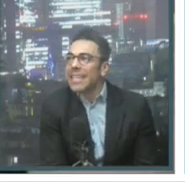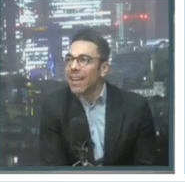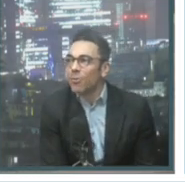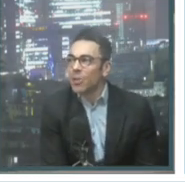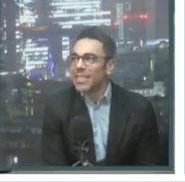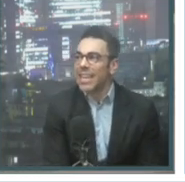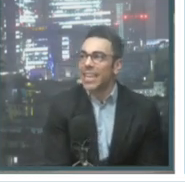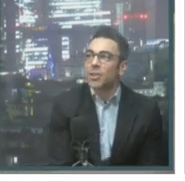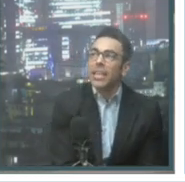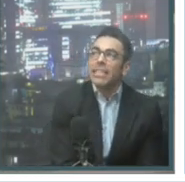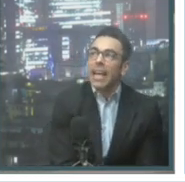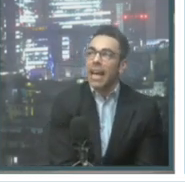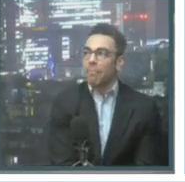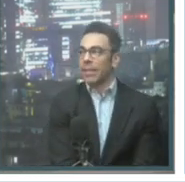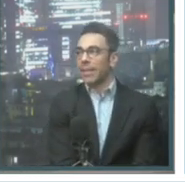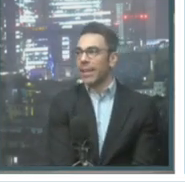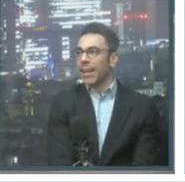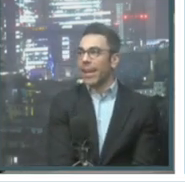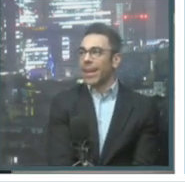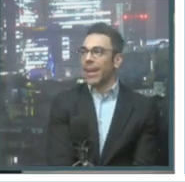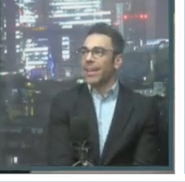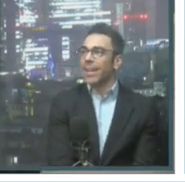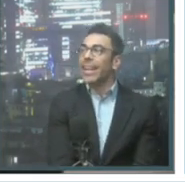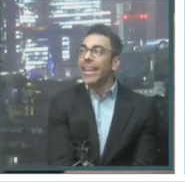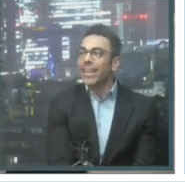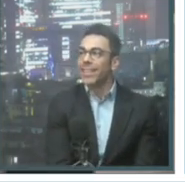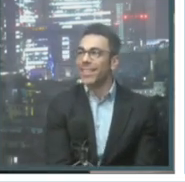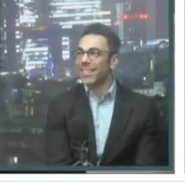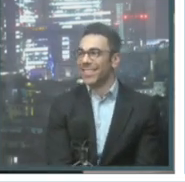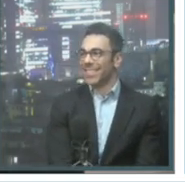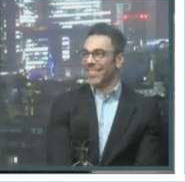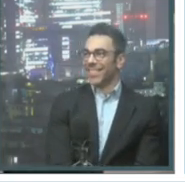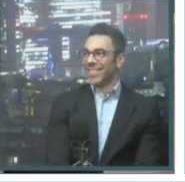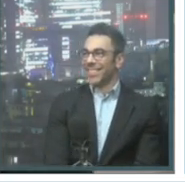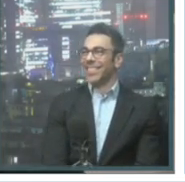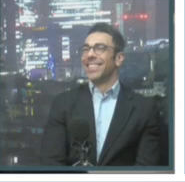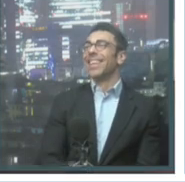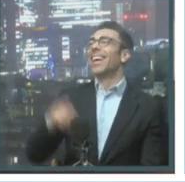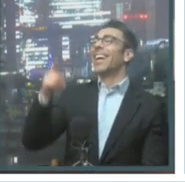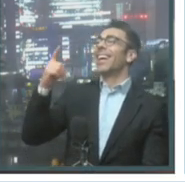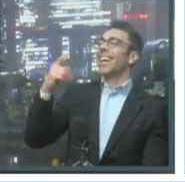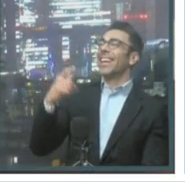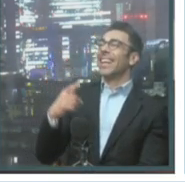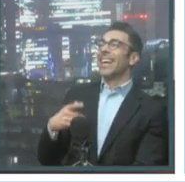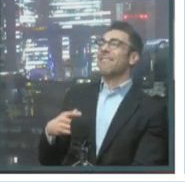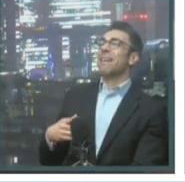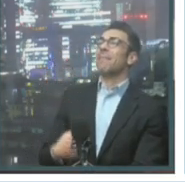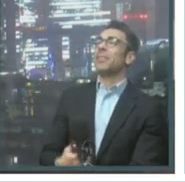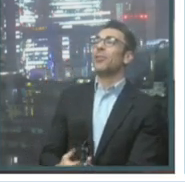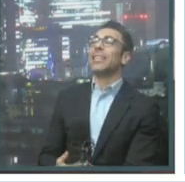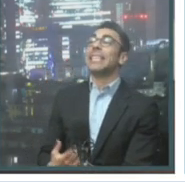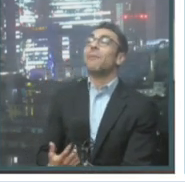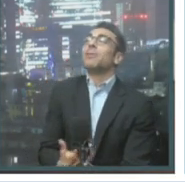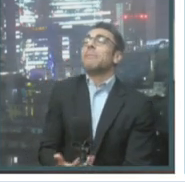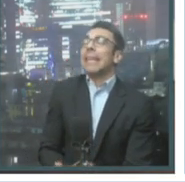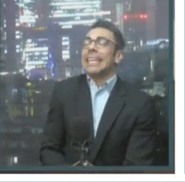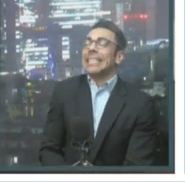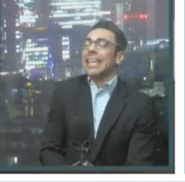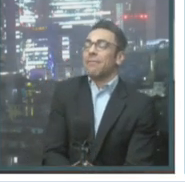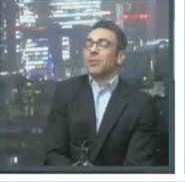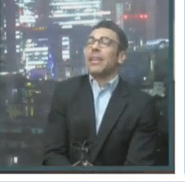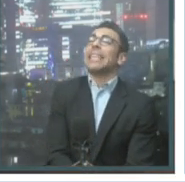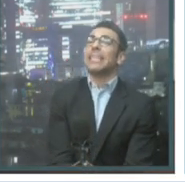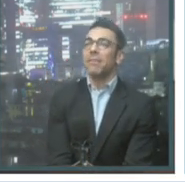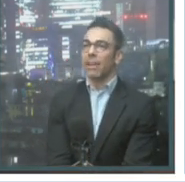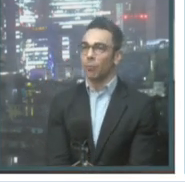non utilizzava voce segna c'è l'interprete è e gli dicevano che se ne vai avanti così quando si parla di